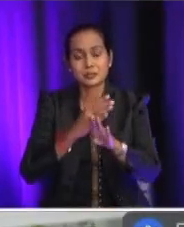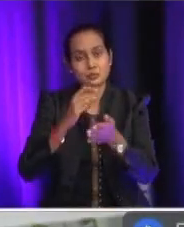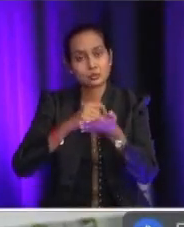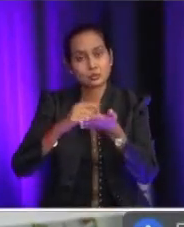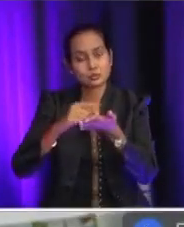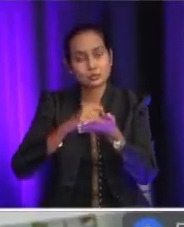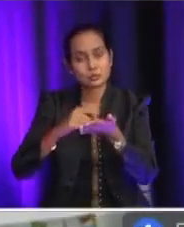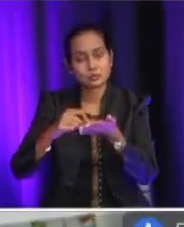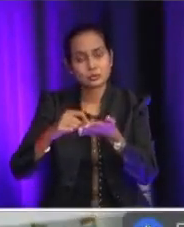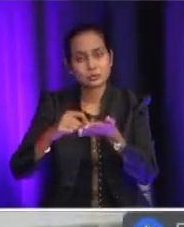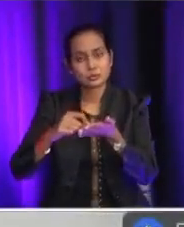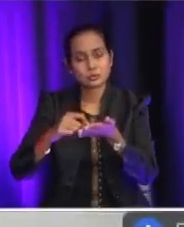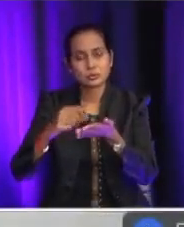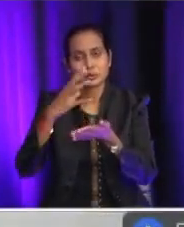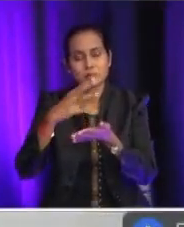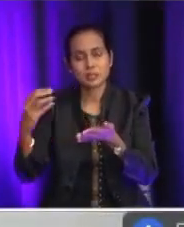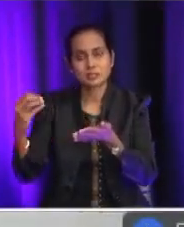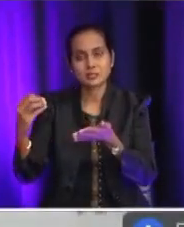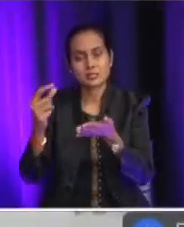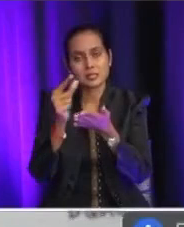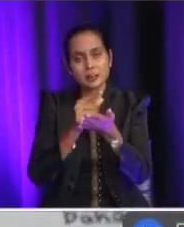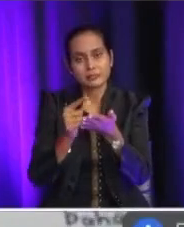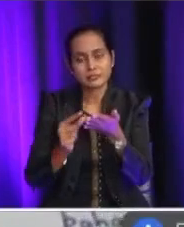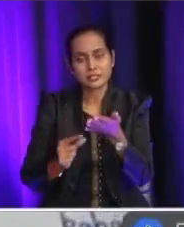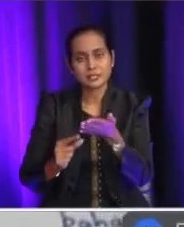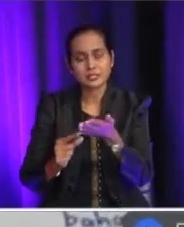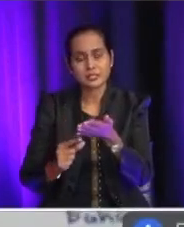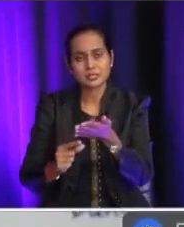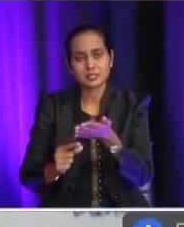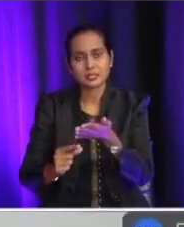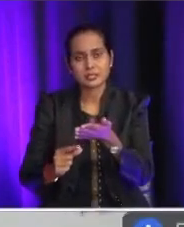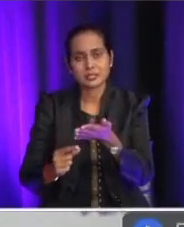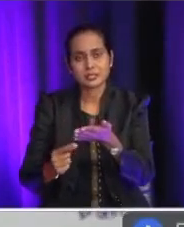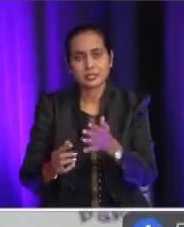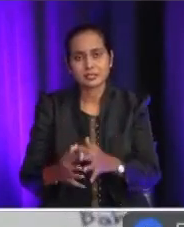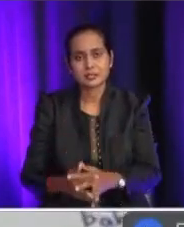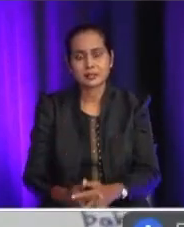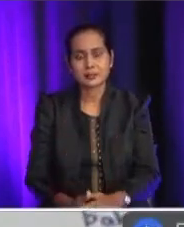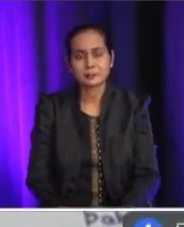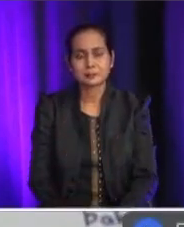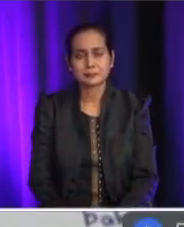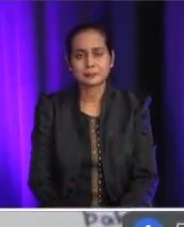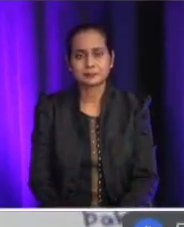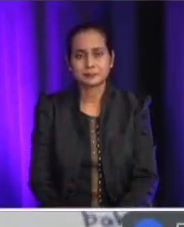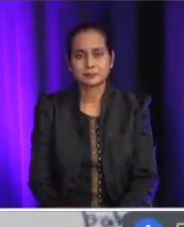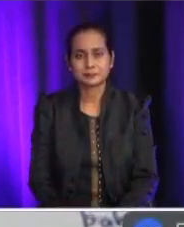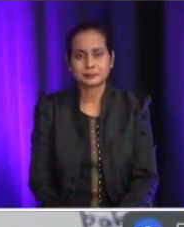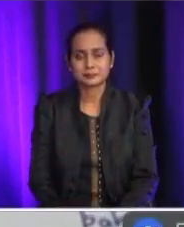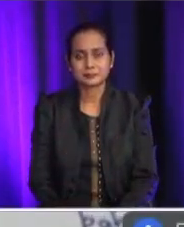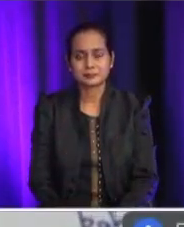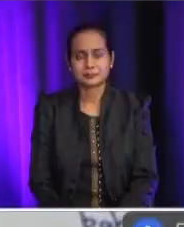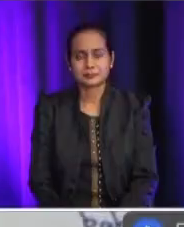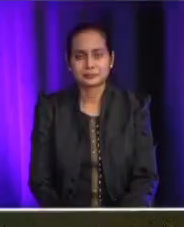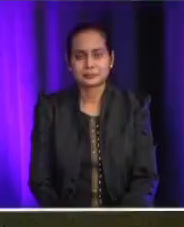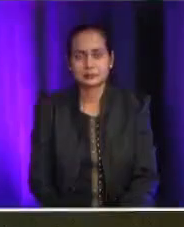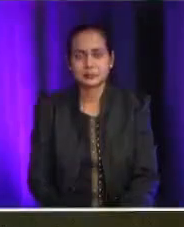Nadira dan juga Amna. Dan juga bentuk grafik Puteri dan juga Ilhan. Betul. Jadi